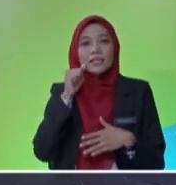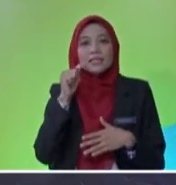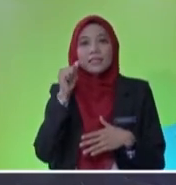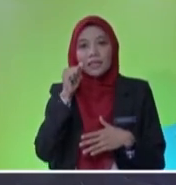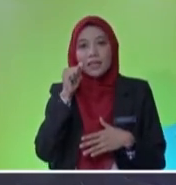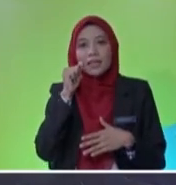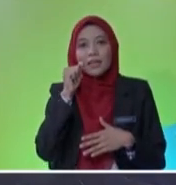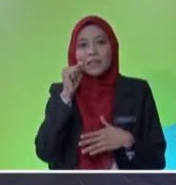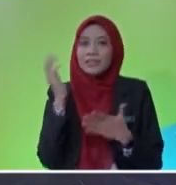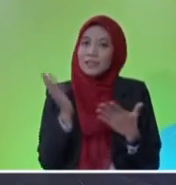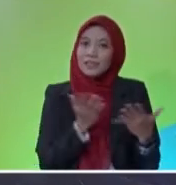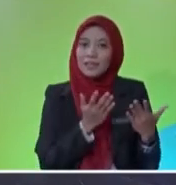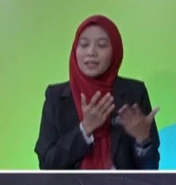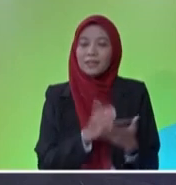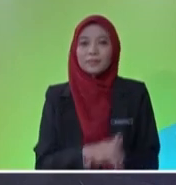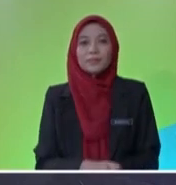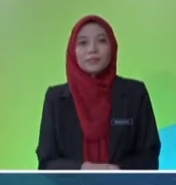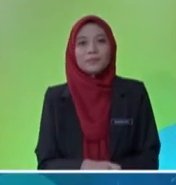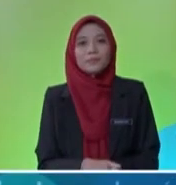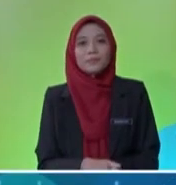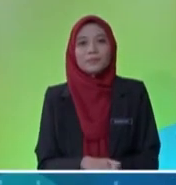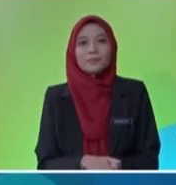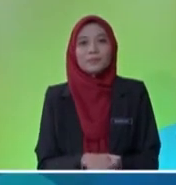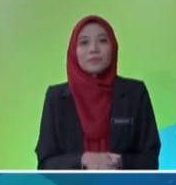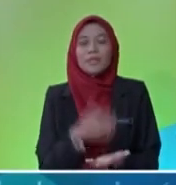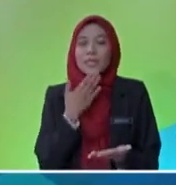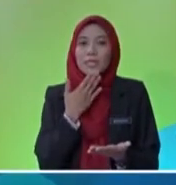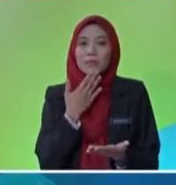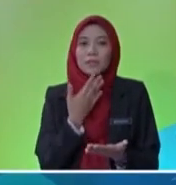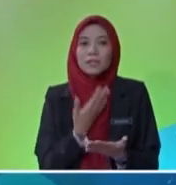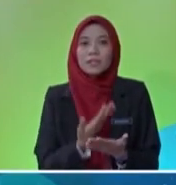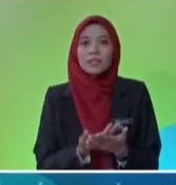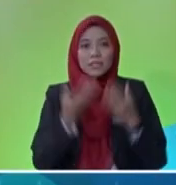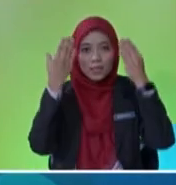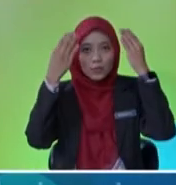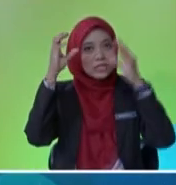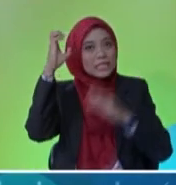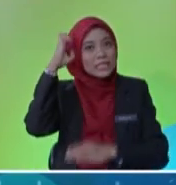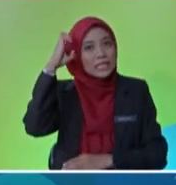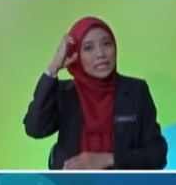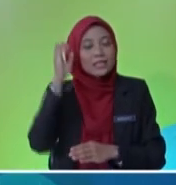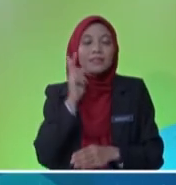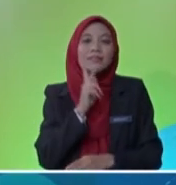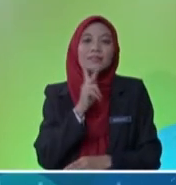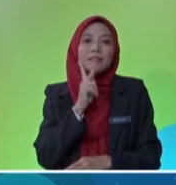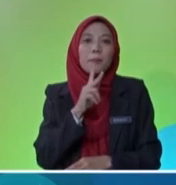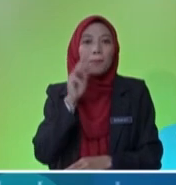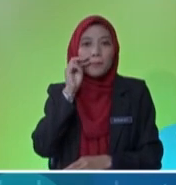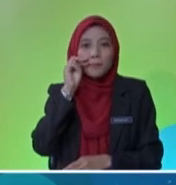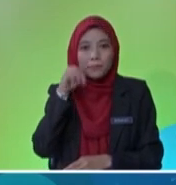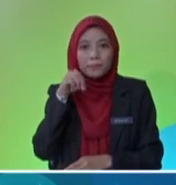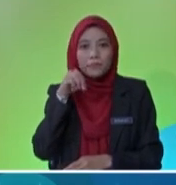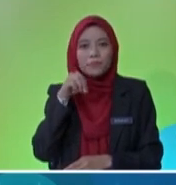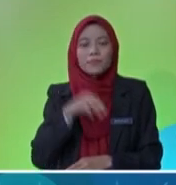idealis hasil kajian The Legend of kasih Cikgu bisa nih tensocraft Hai